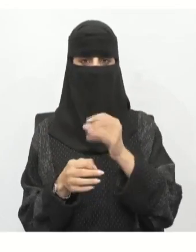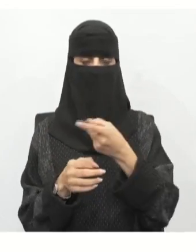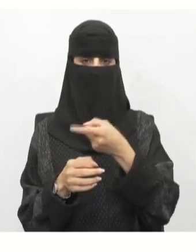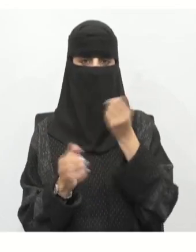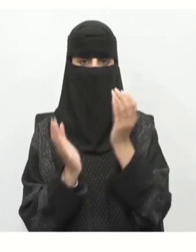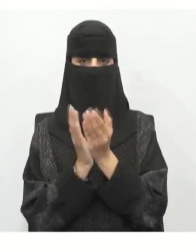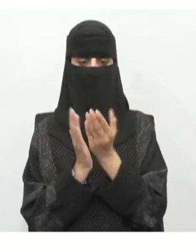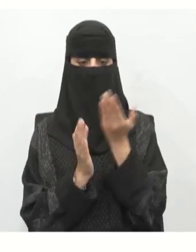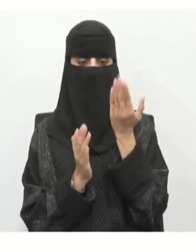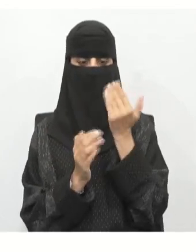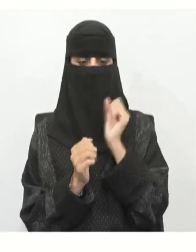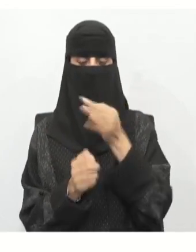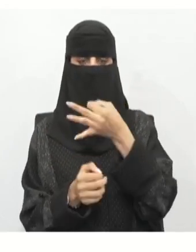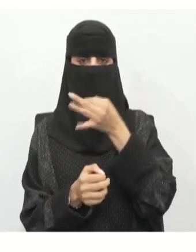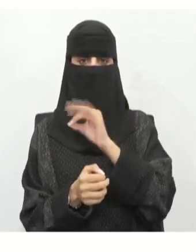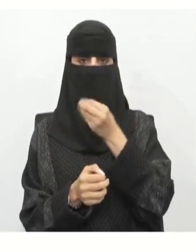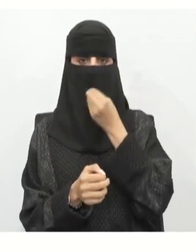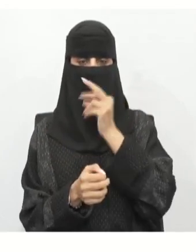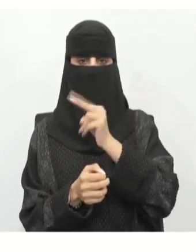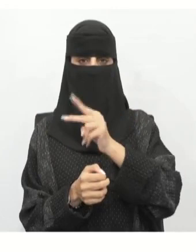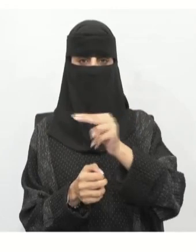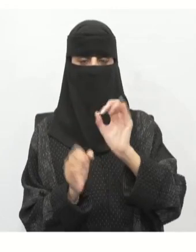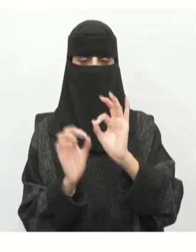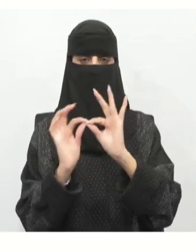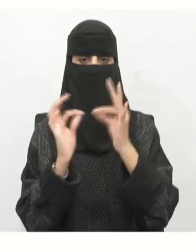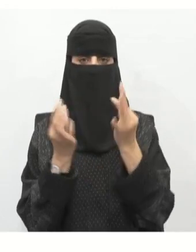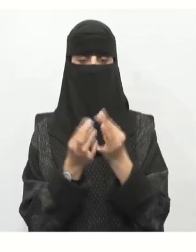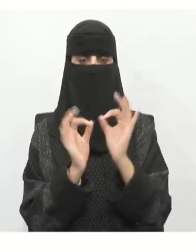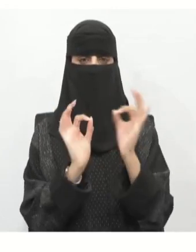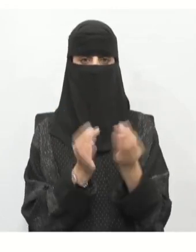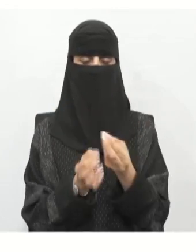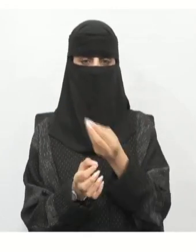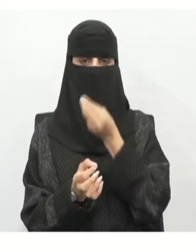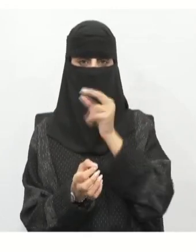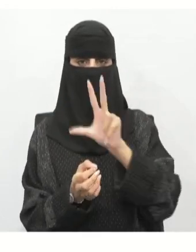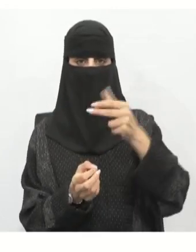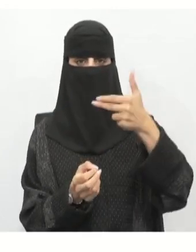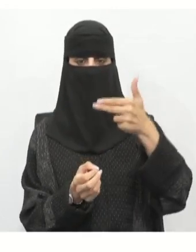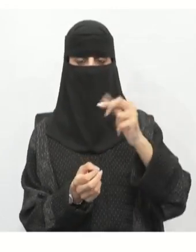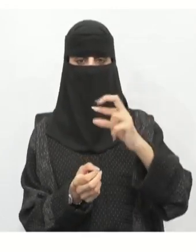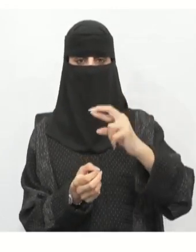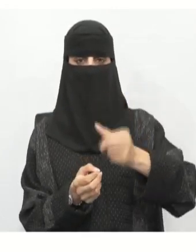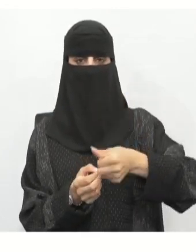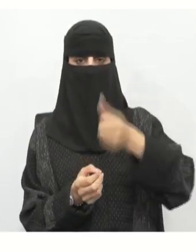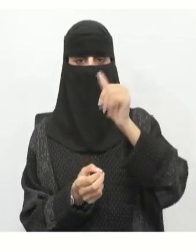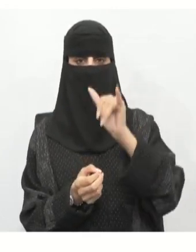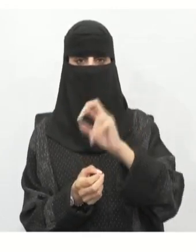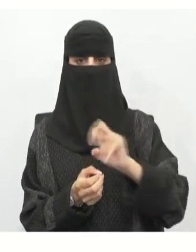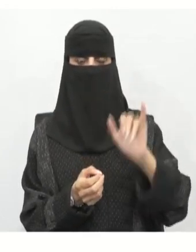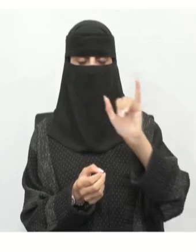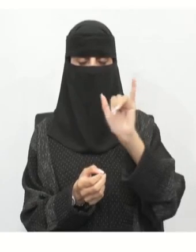درسنا السابق على فوائد المجموعات الغذائيه ذكرنا المجموعه الاولى